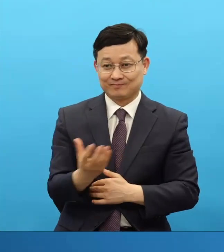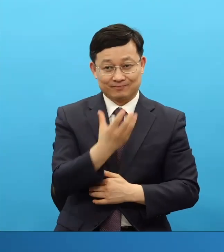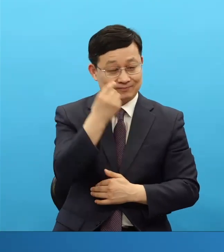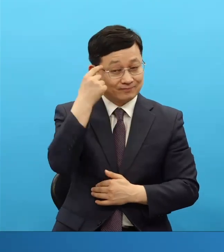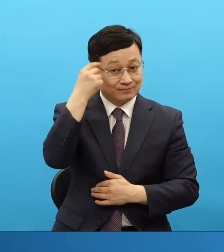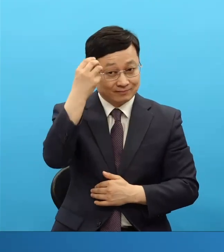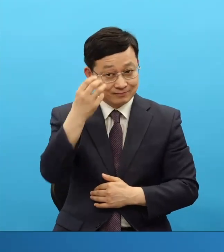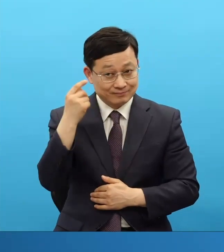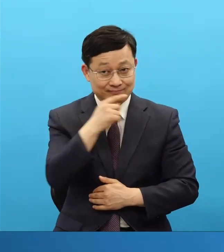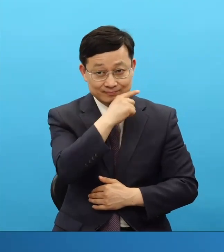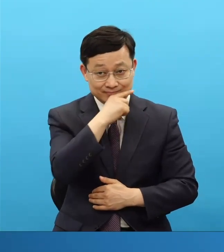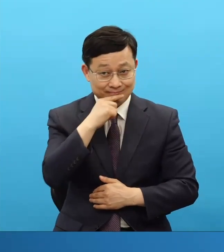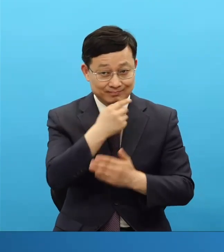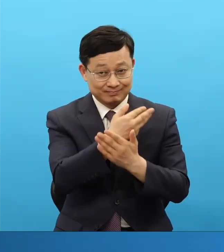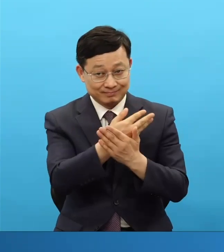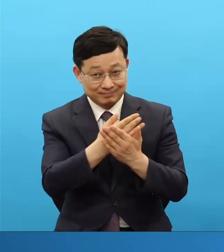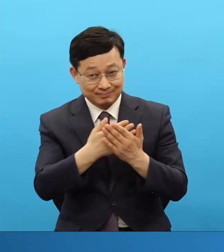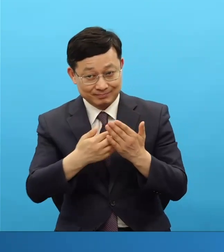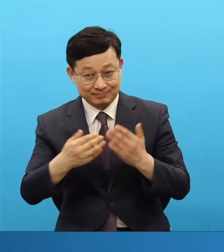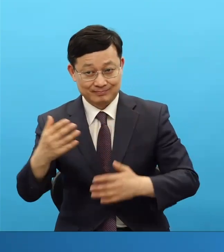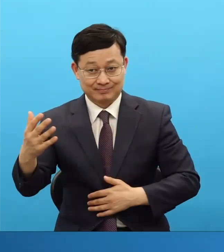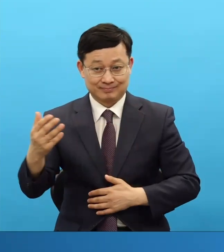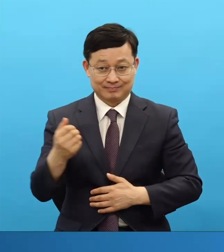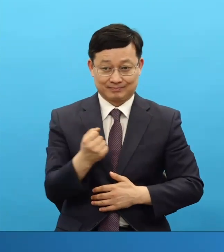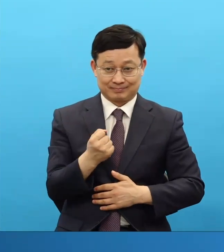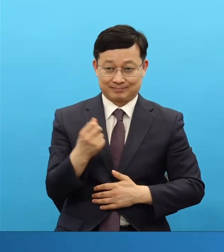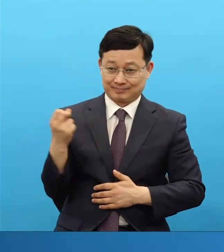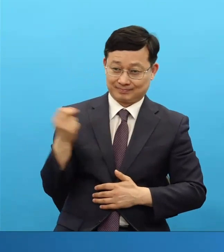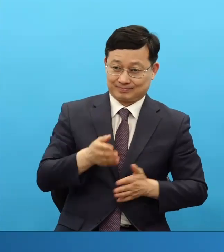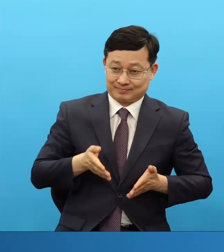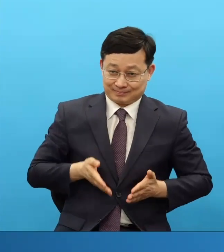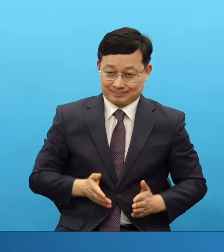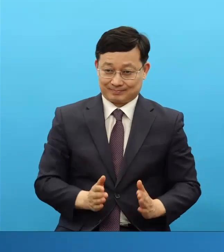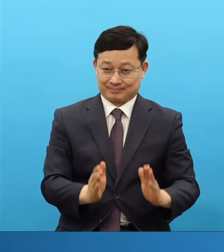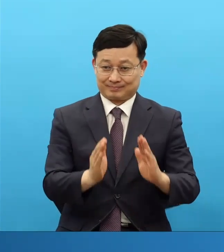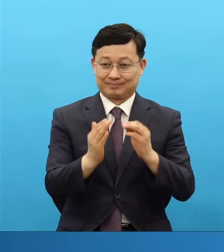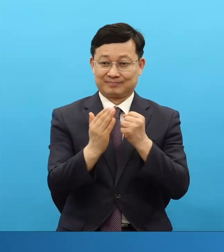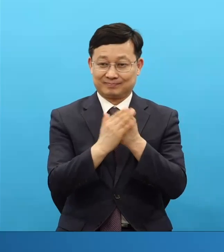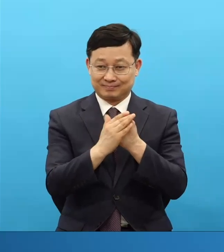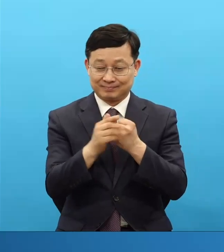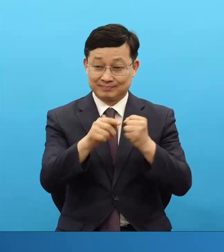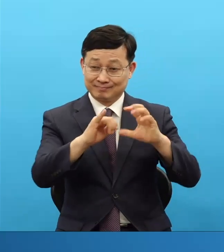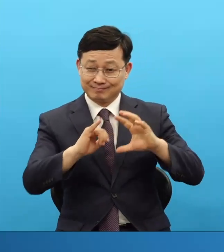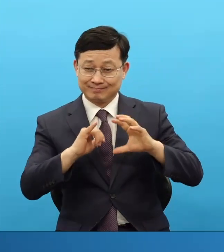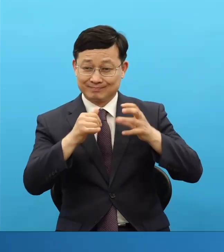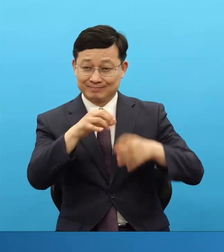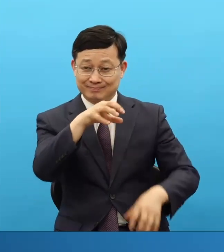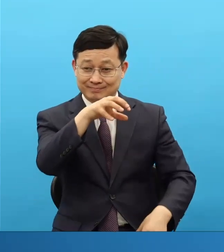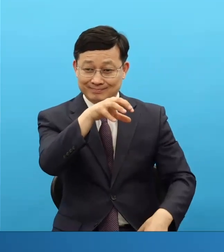성령과 비로소 거듭나니